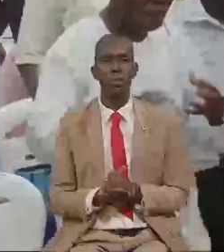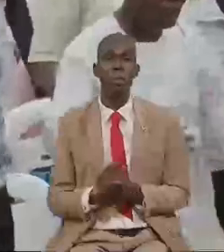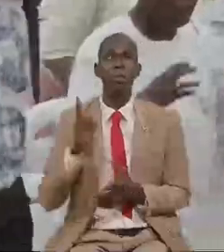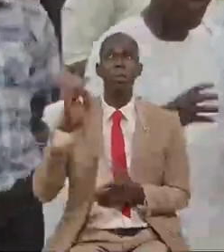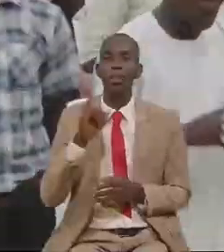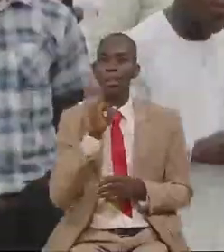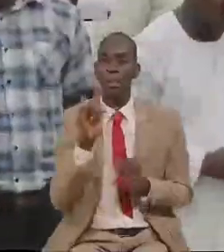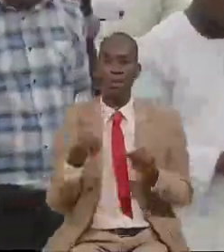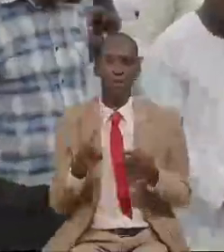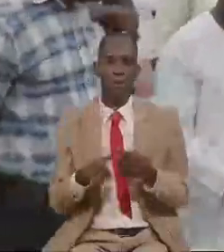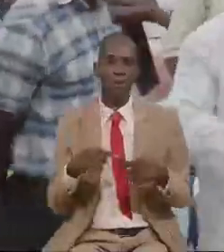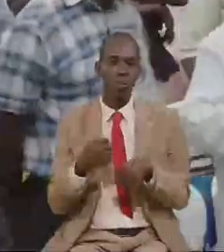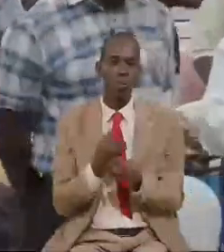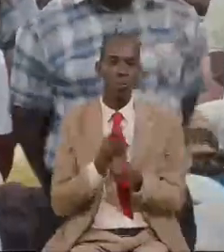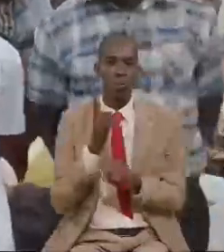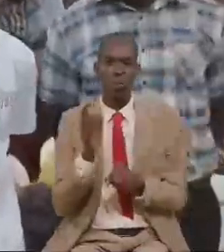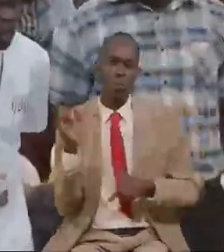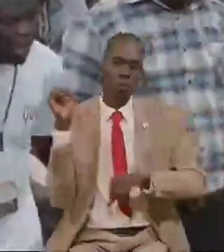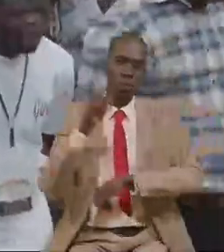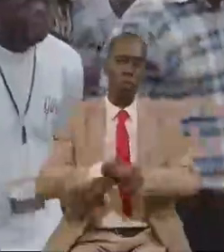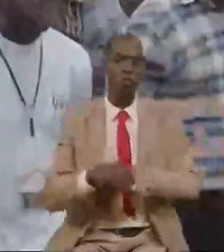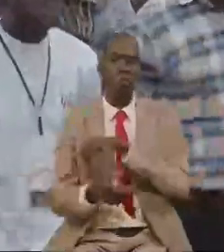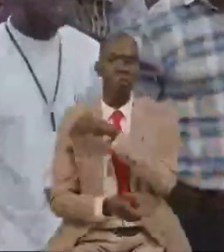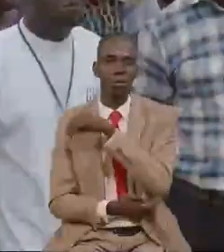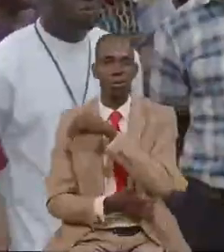Il est capable de t'amener à vaincre les tentations.